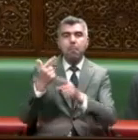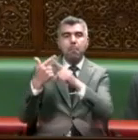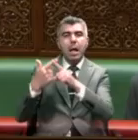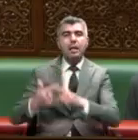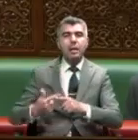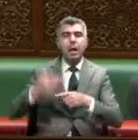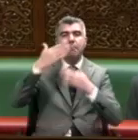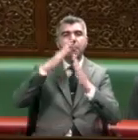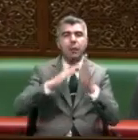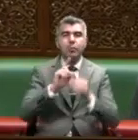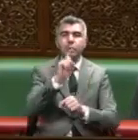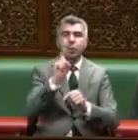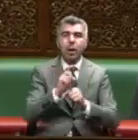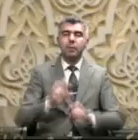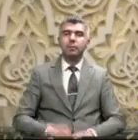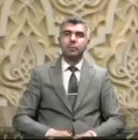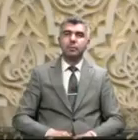ببلادنا نسائلكم